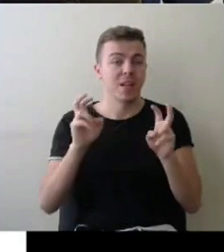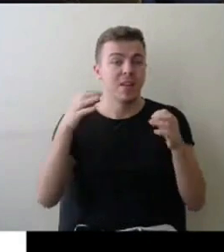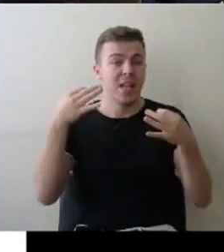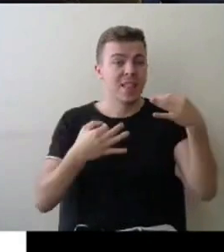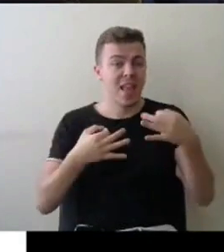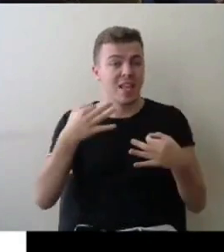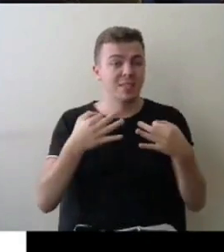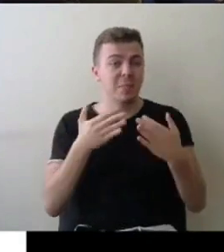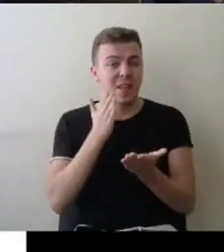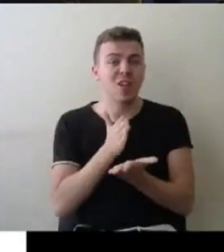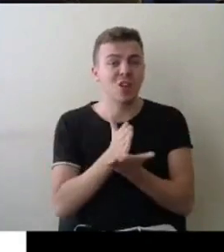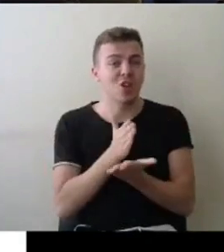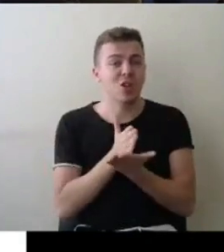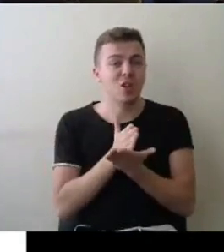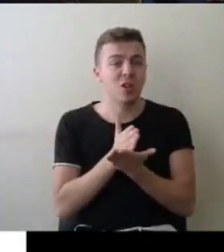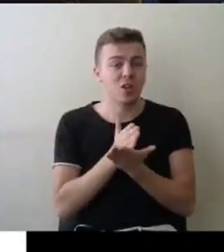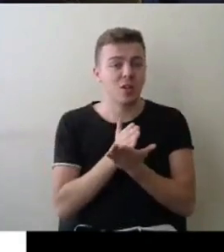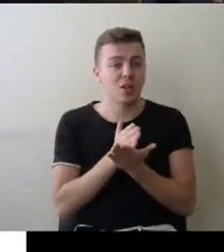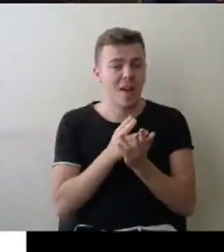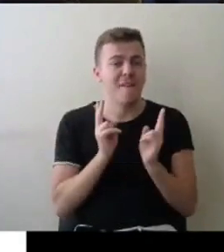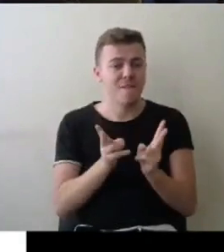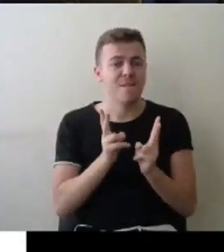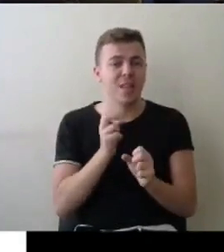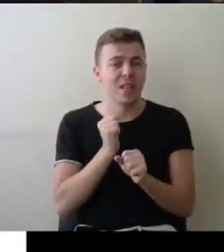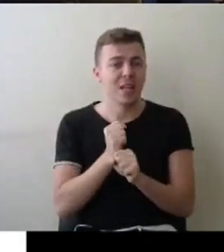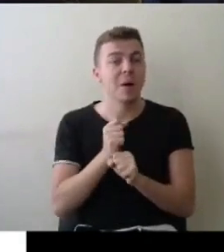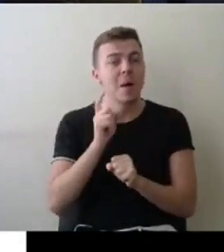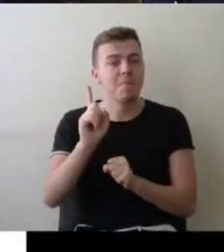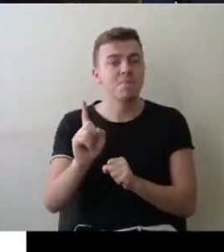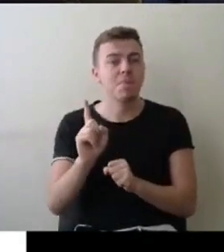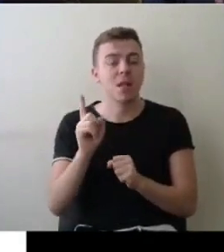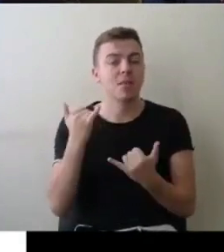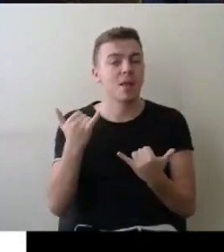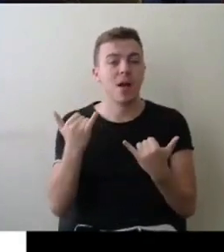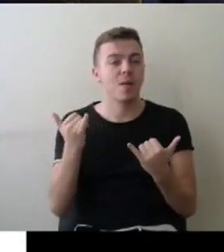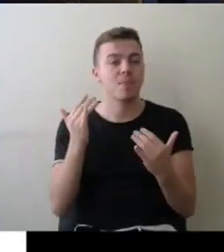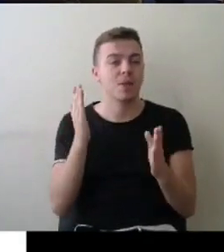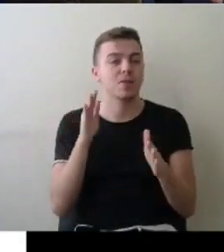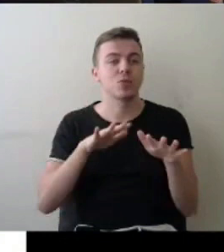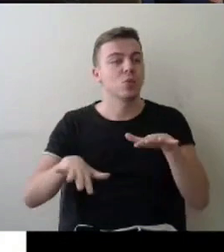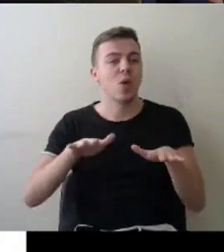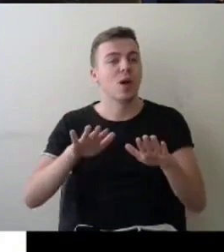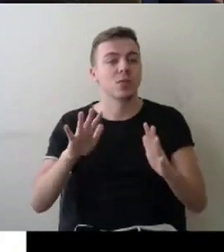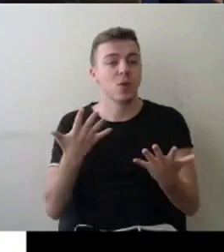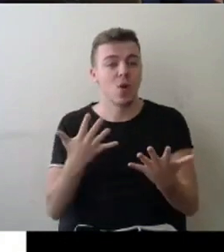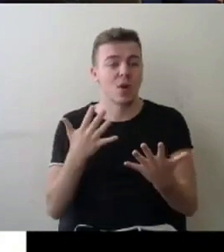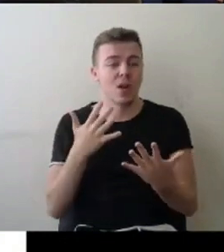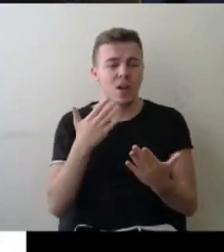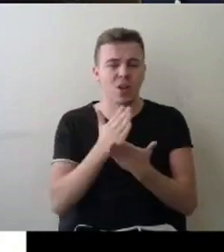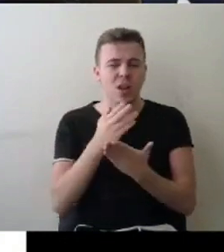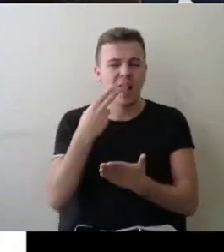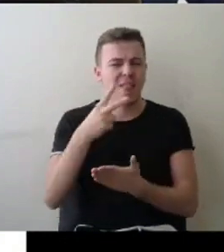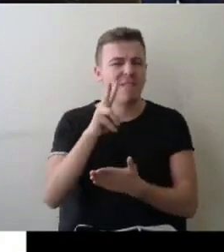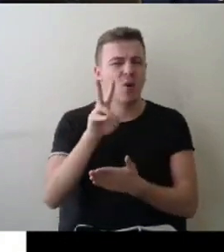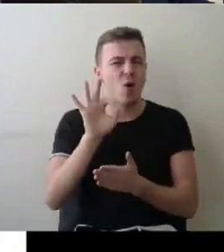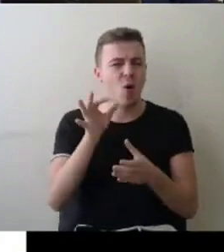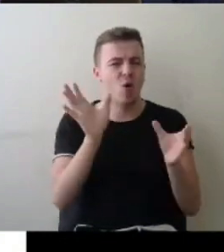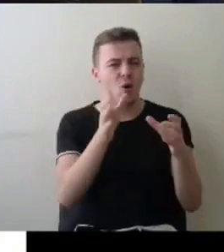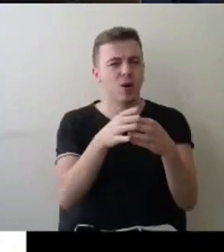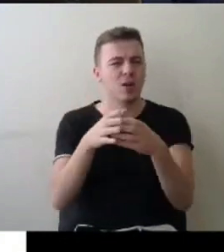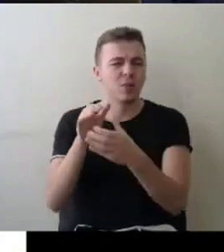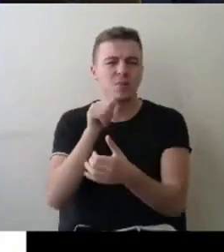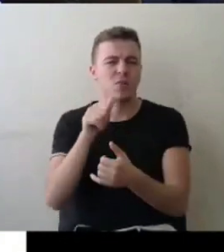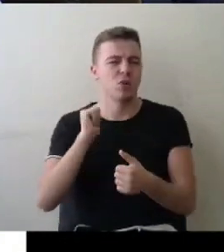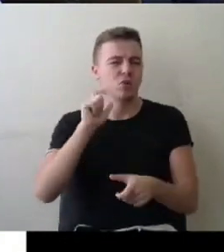egzistuoja ir ta nuostata, jinai niekur nedingo, bet kas pasidarė, ne? Visuomeninės organizacijos, kiek mes turim žmogaus